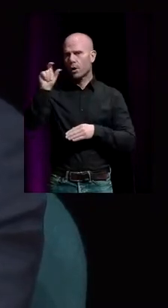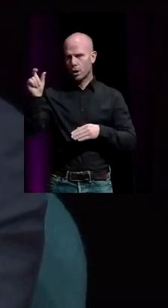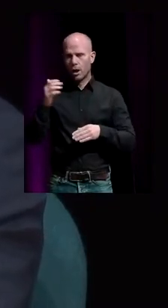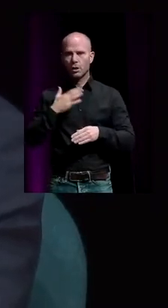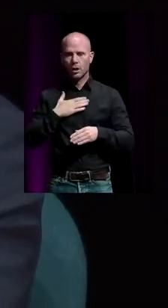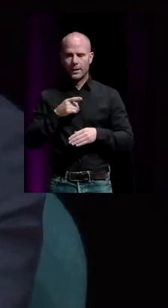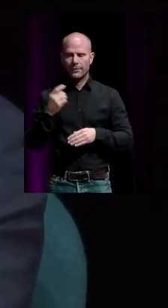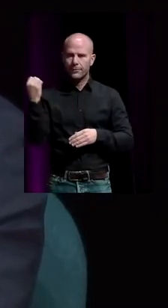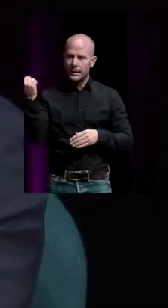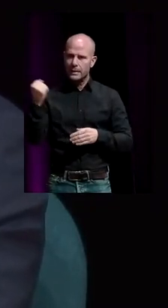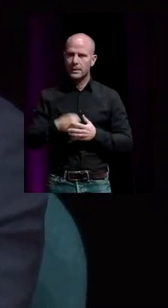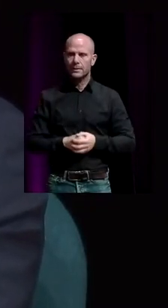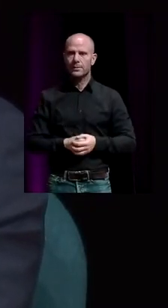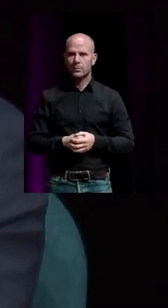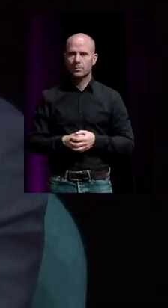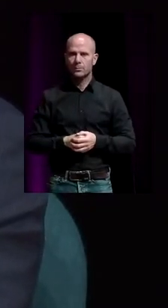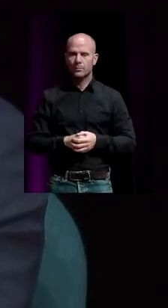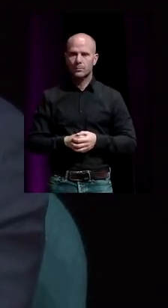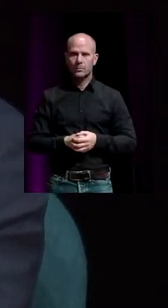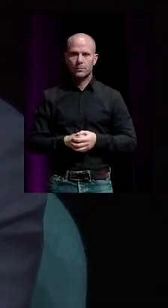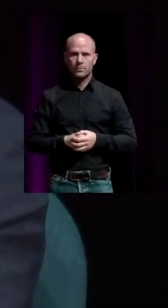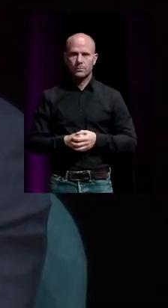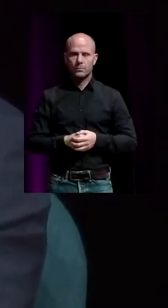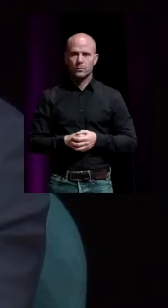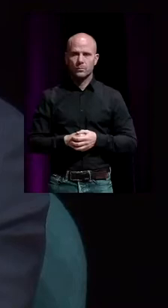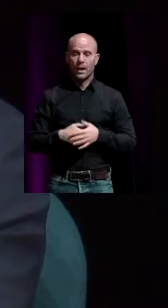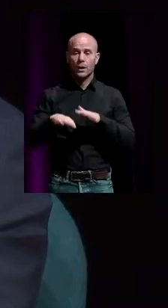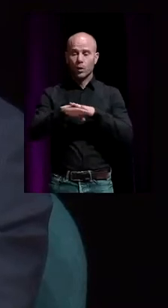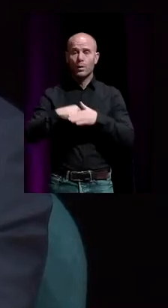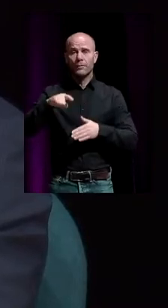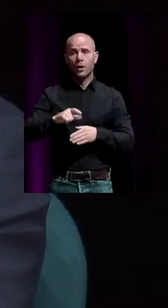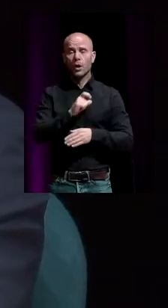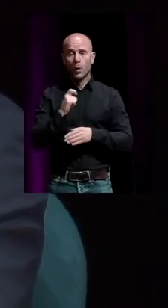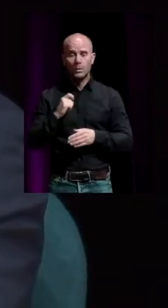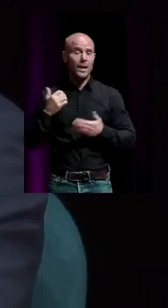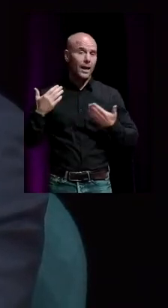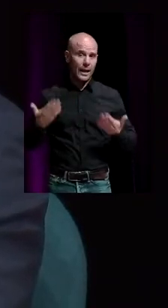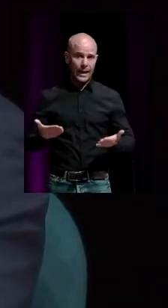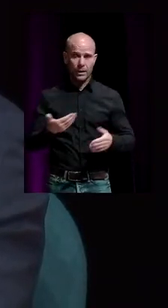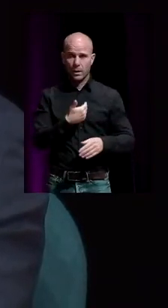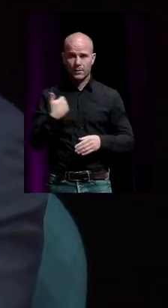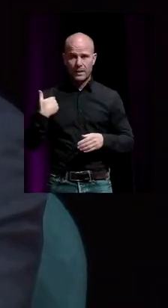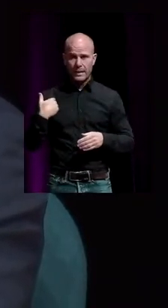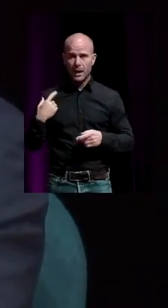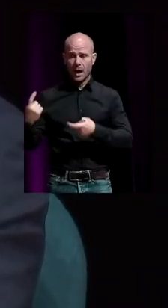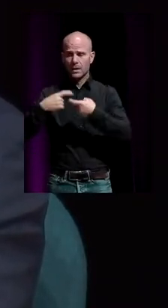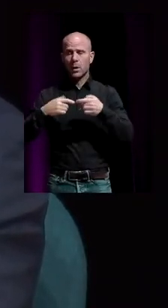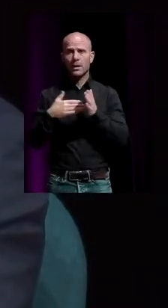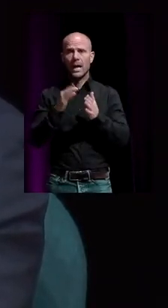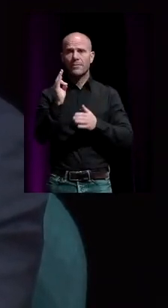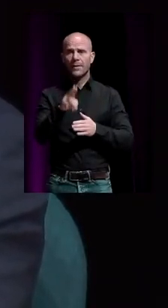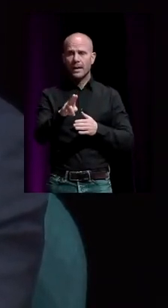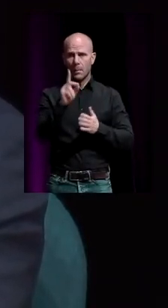viktigt. Det är klart att det som är grunden för oss är att vi är anslutna till FNs mål